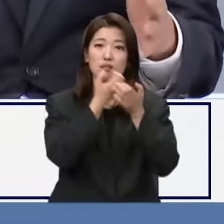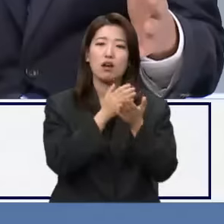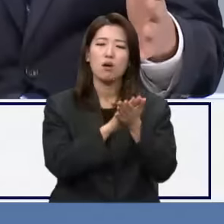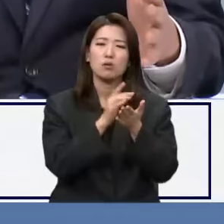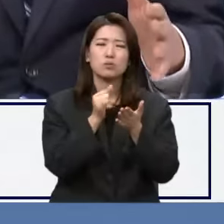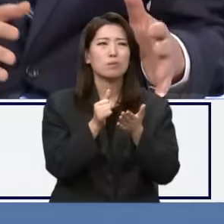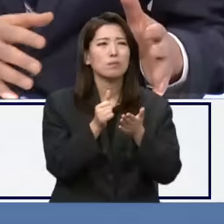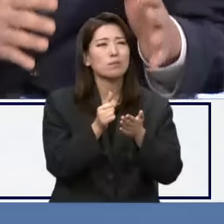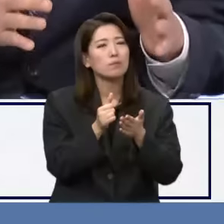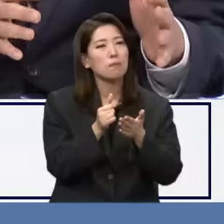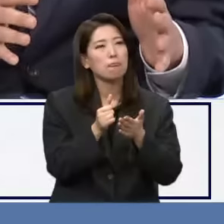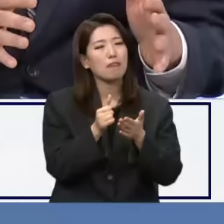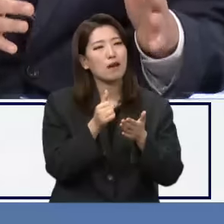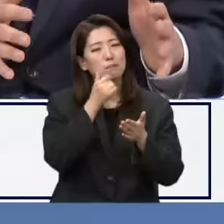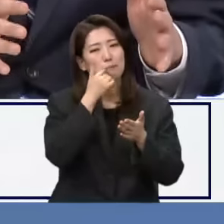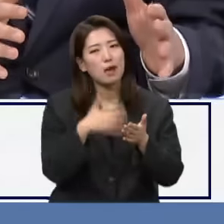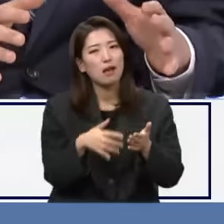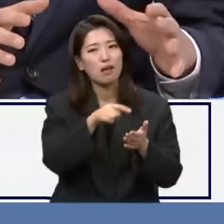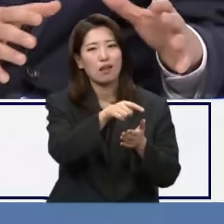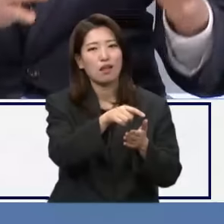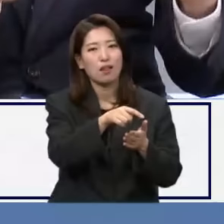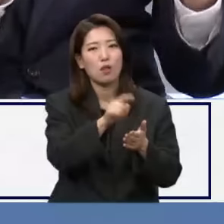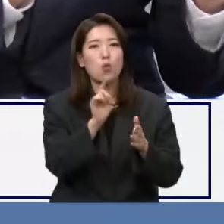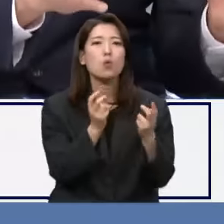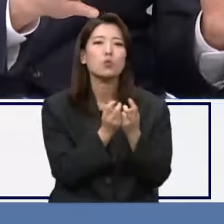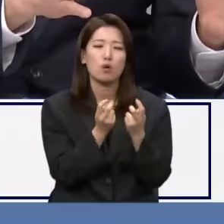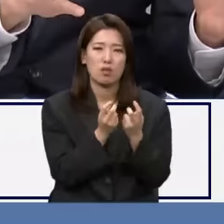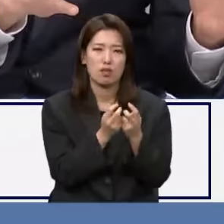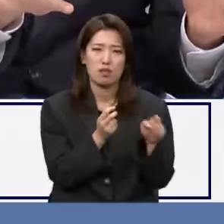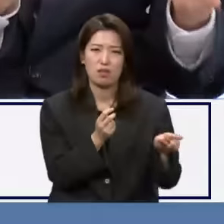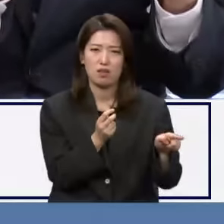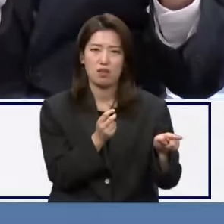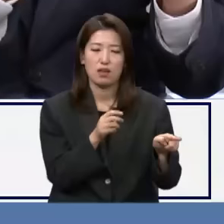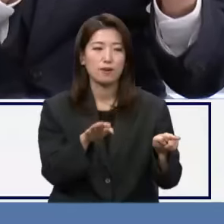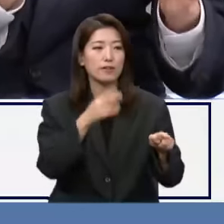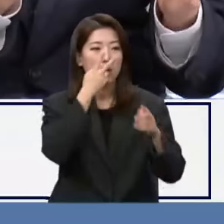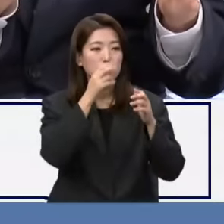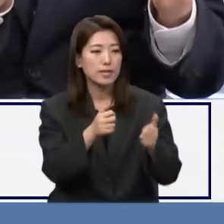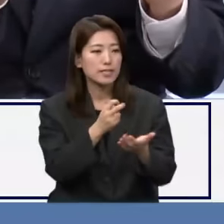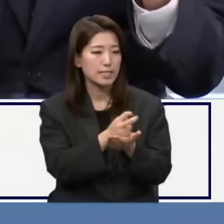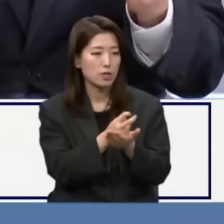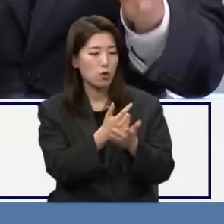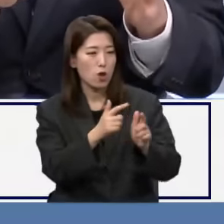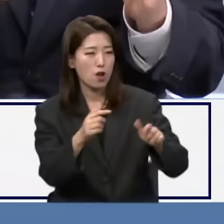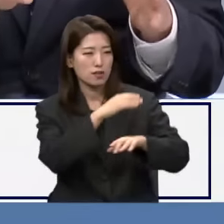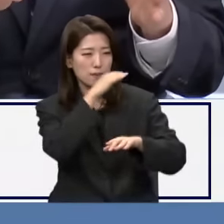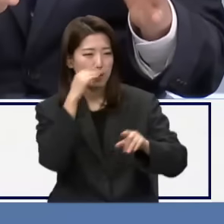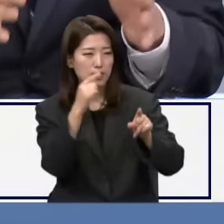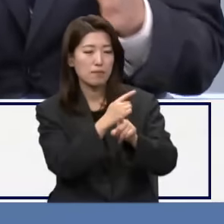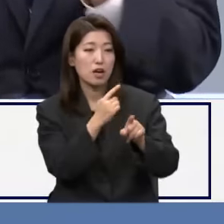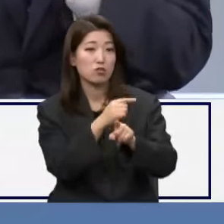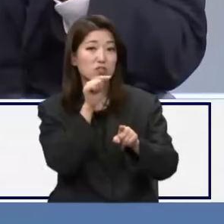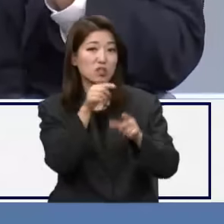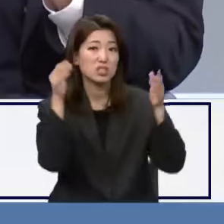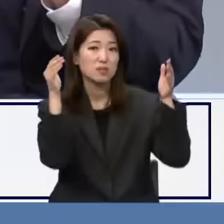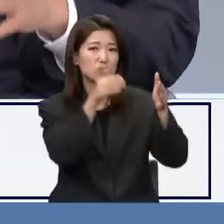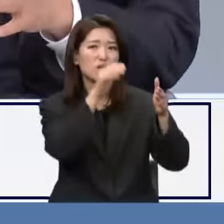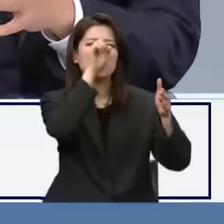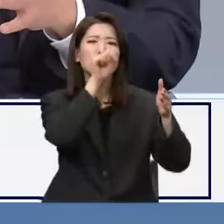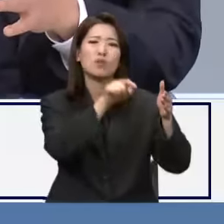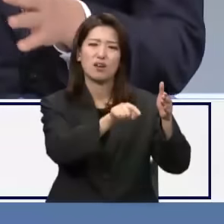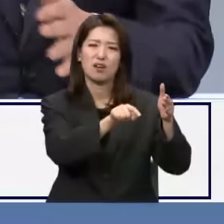것이냐 이런 부분들에가이 소위말 제도를 바로 잡자 않는 부분 쪽으로 초점을 맞추는 것이 좀 더 낫지 않았을까 때를 잡자